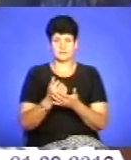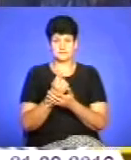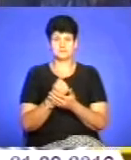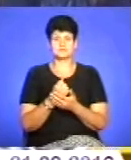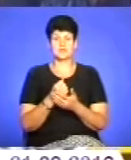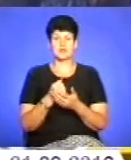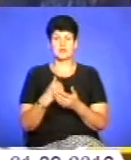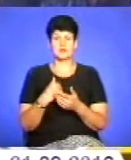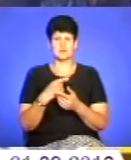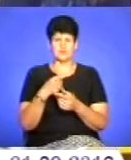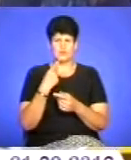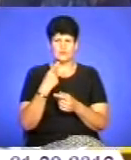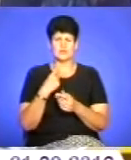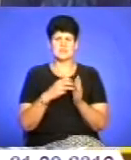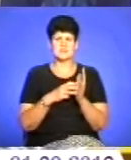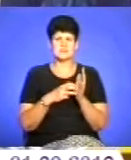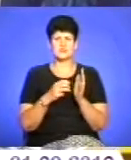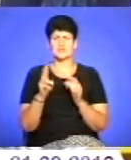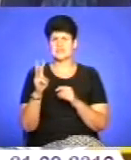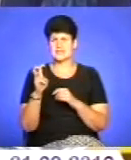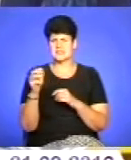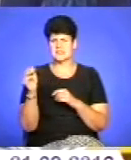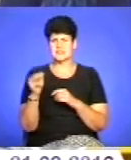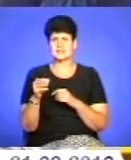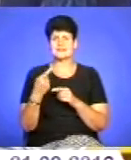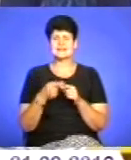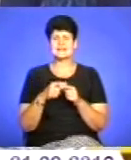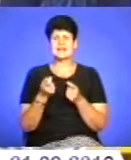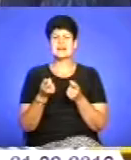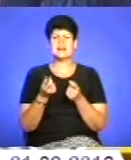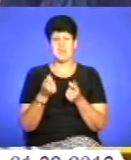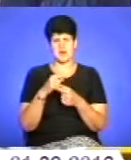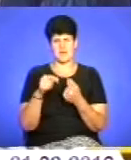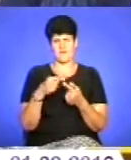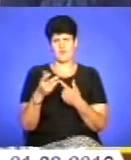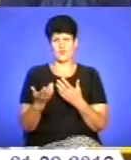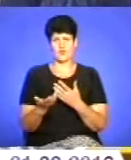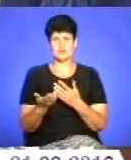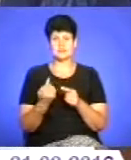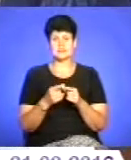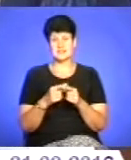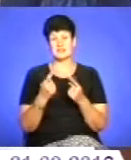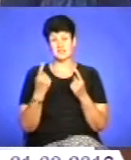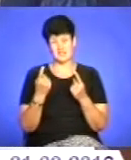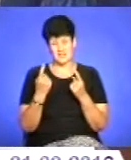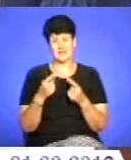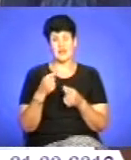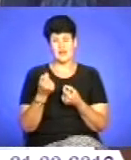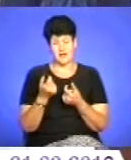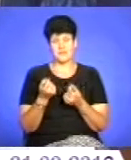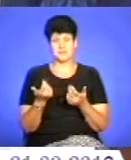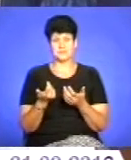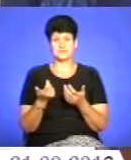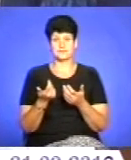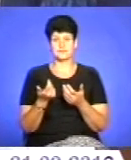не дорікали ні 800 тисяч, ні 300 тисяч, бо це капля в нашому фінансовому обороті. Хоч це вагома капля, не приховаю.